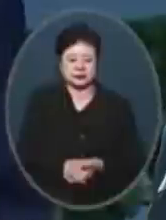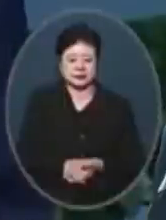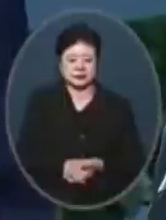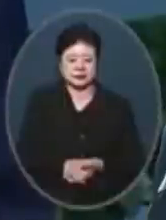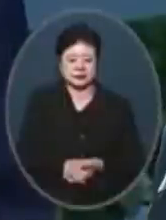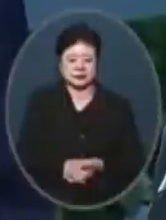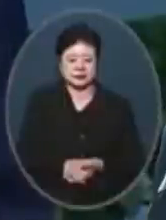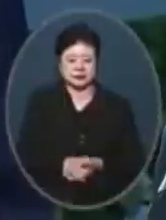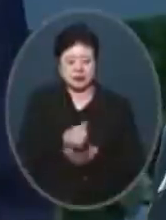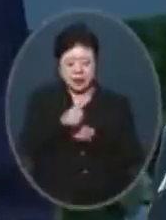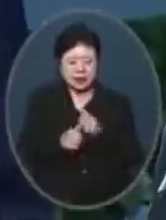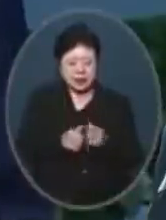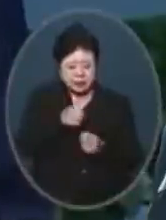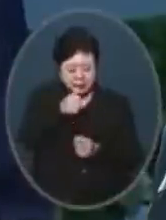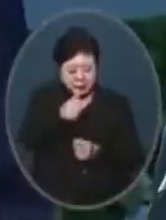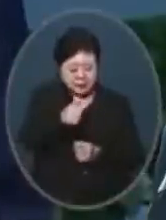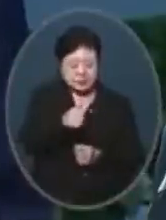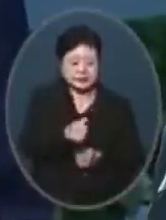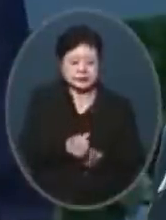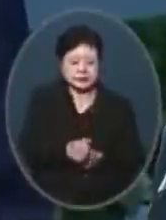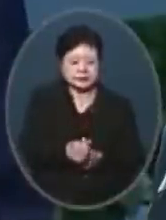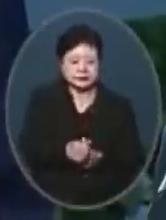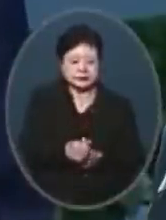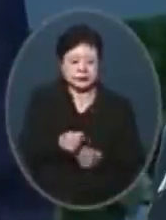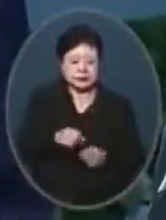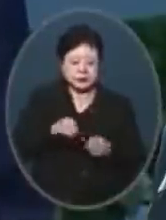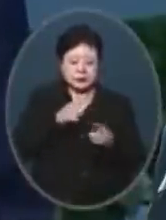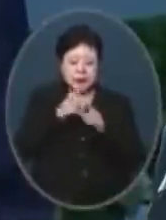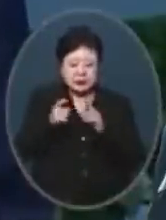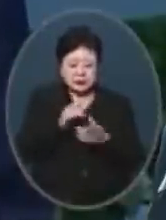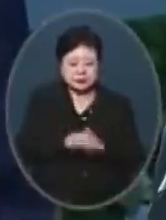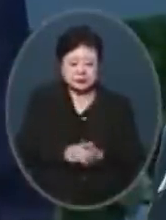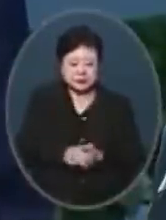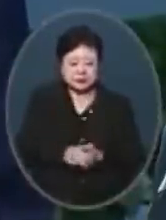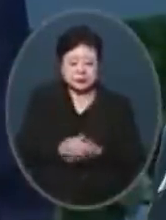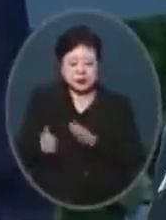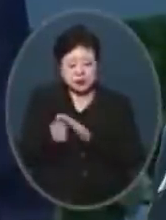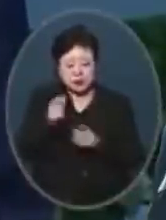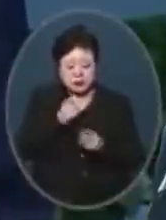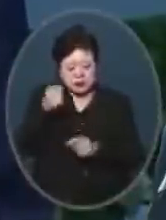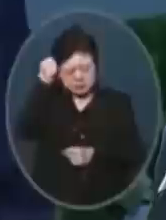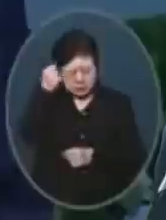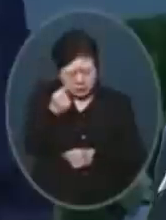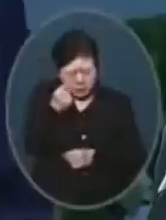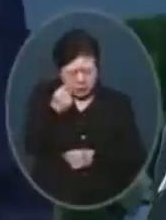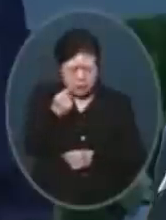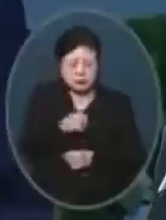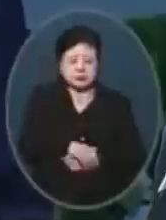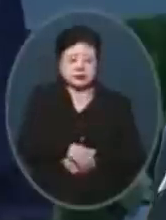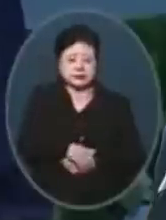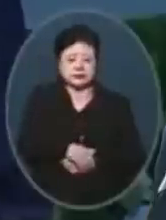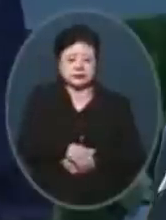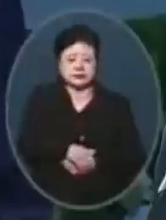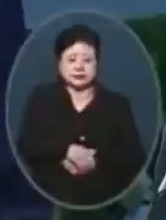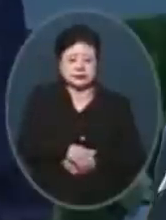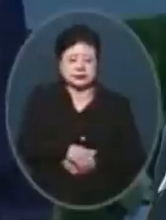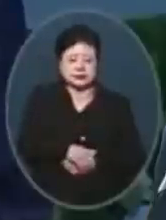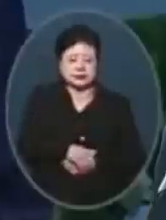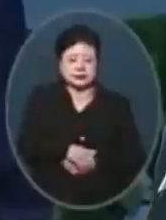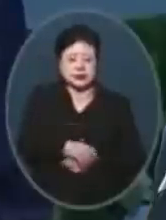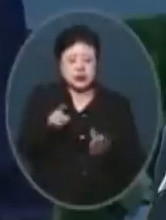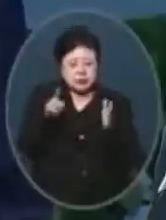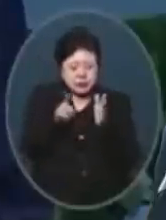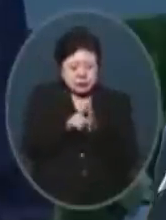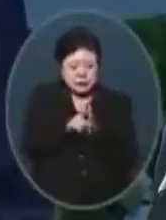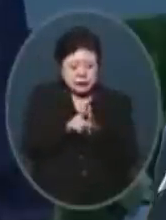이 하나님의 소원의 말씀을 우리가 잊지 말아야 되는 것입니다. 우리